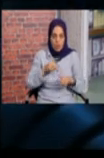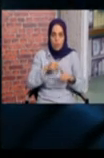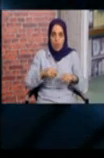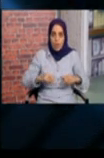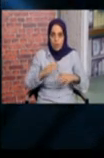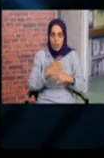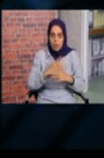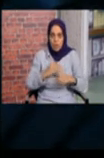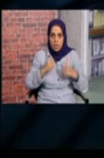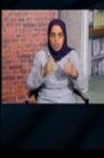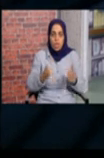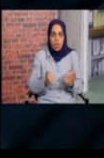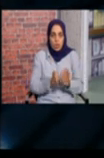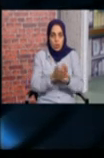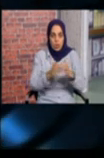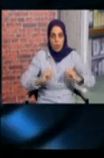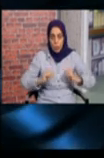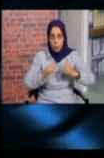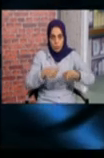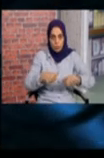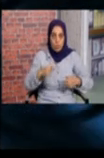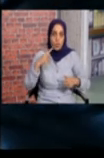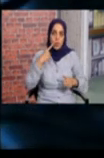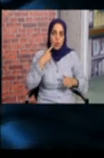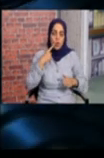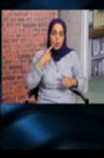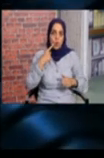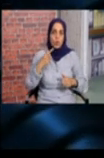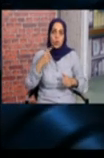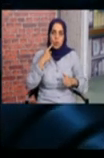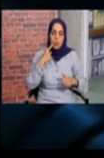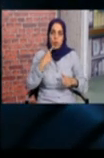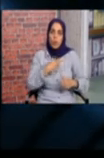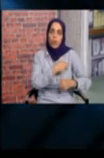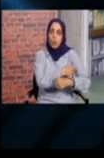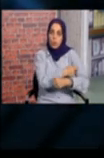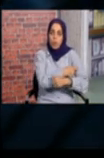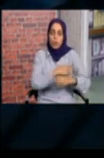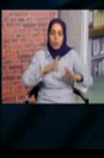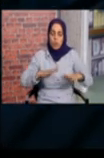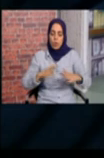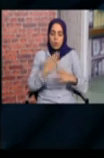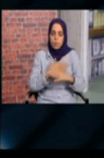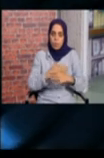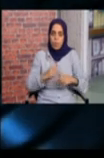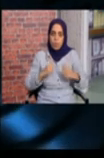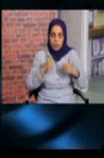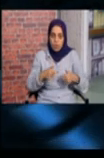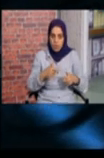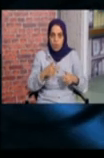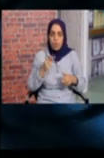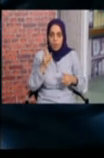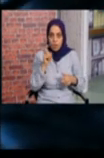فعشان كده القوافل بتاعتنا بتعمل قياس سكر وضغط علشان هو ده أحد المسببات الخاصة بالمية البيضاء أو